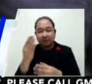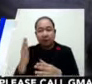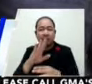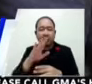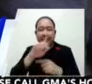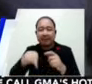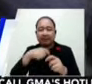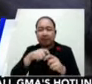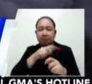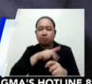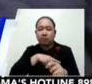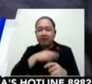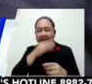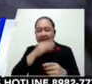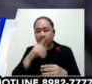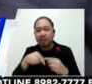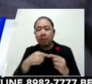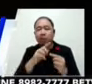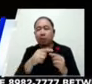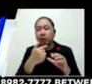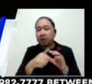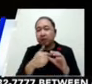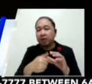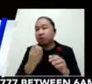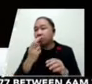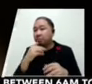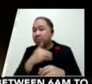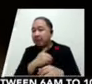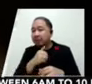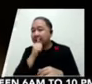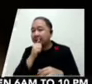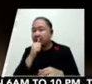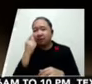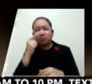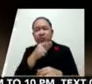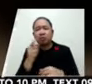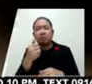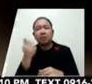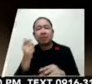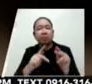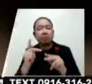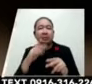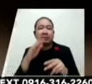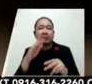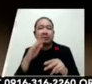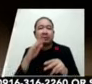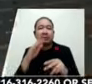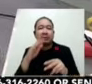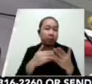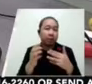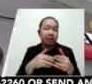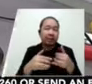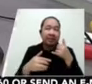inyong digital wallet o bank accounts sa mga hindi nyo kilalang tao, mapasa telepono man o email.